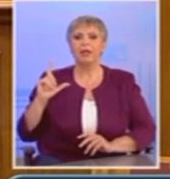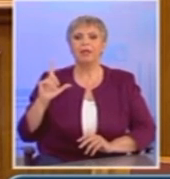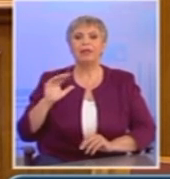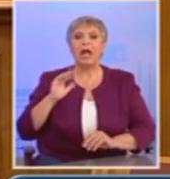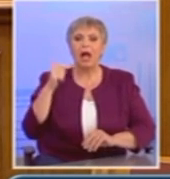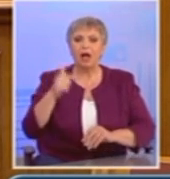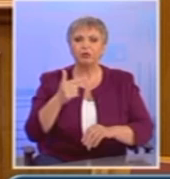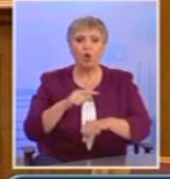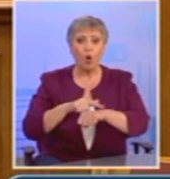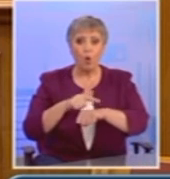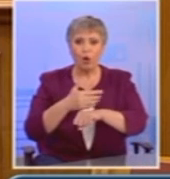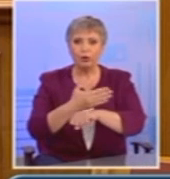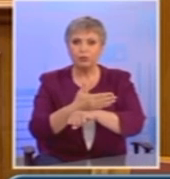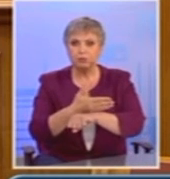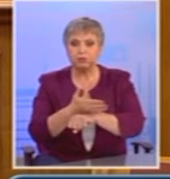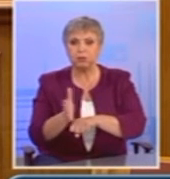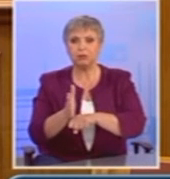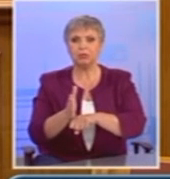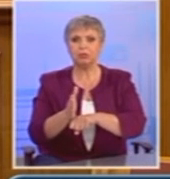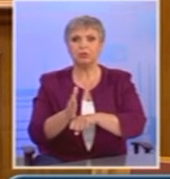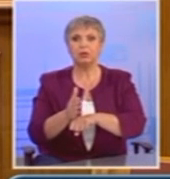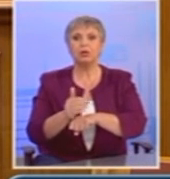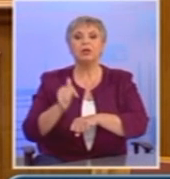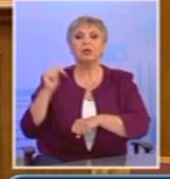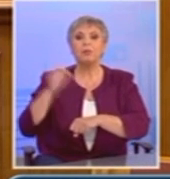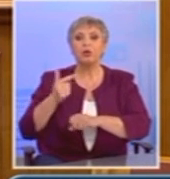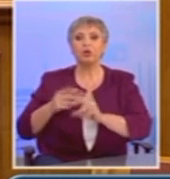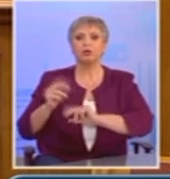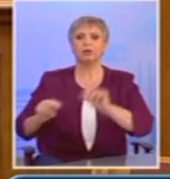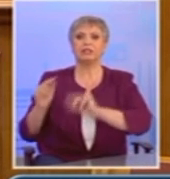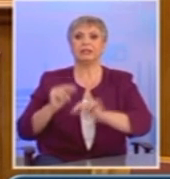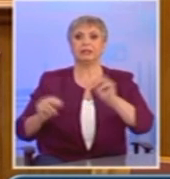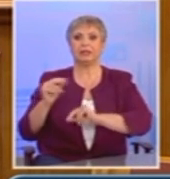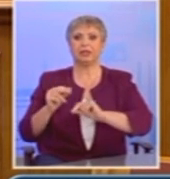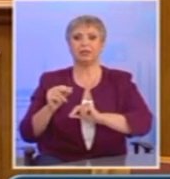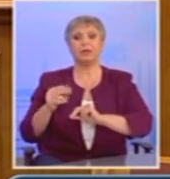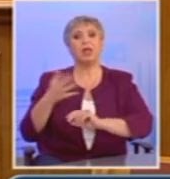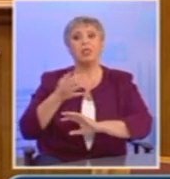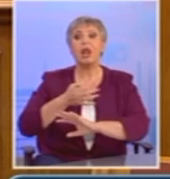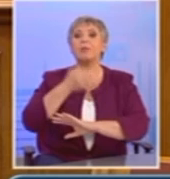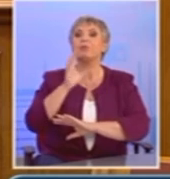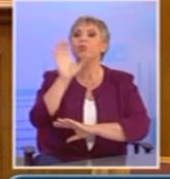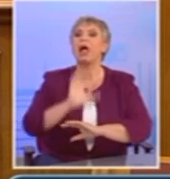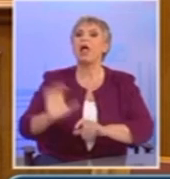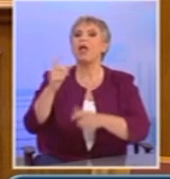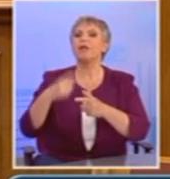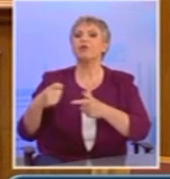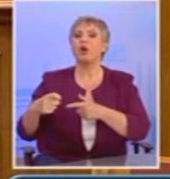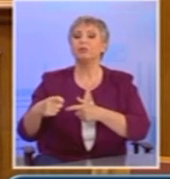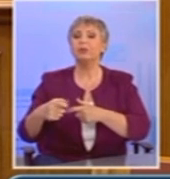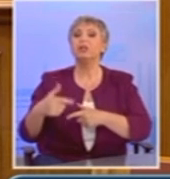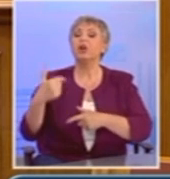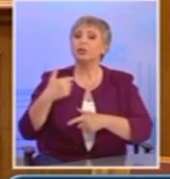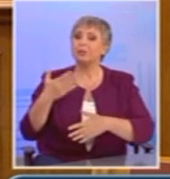ΚΕΠΕΝΤΕ, για να σταλεί ένα σαφές μήνυμα προς την Ευρώπη, να ξαναχτίσουμε σχέσεις